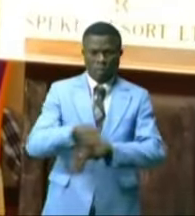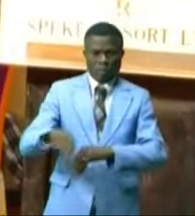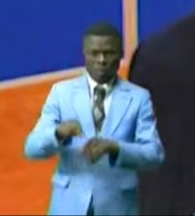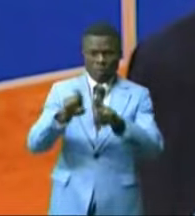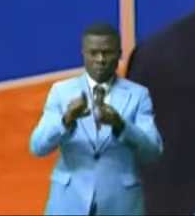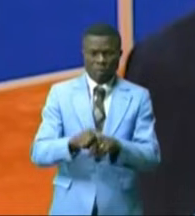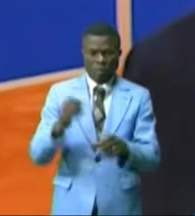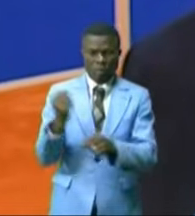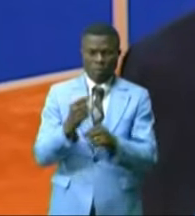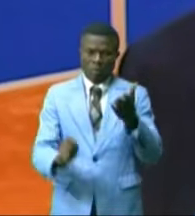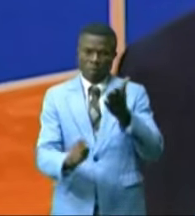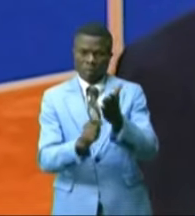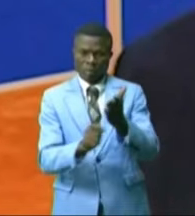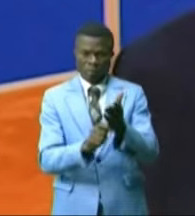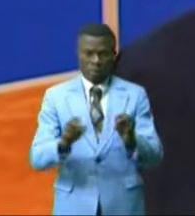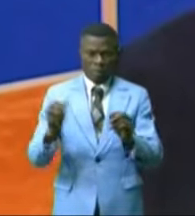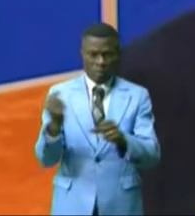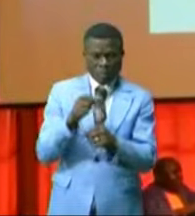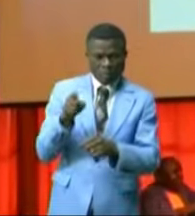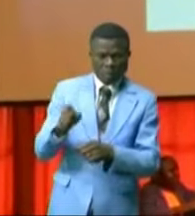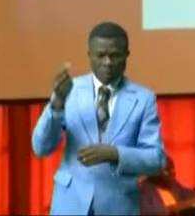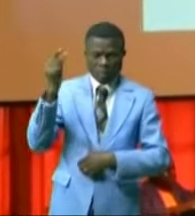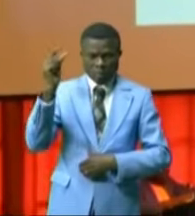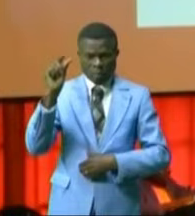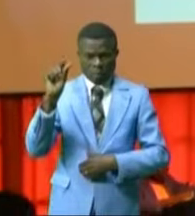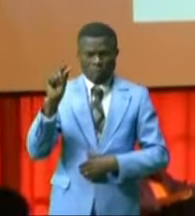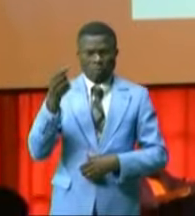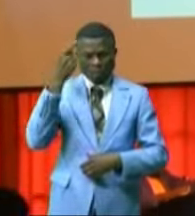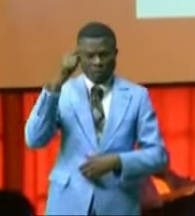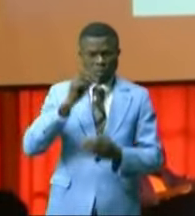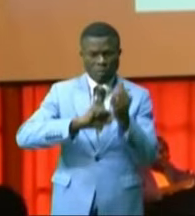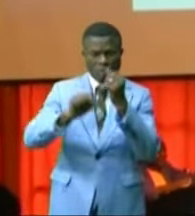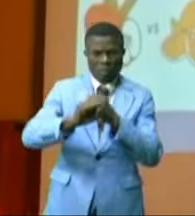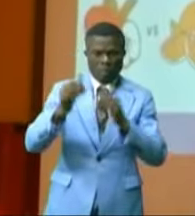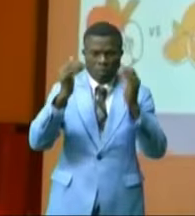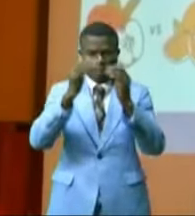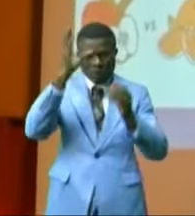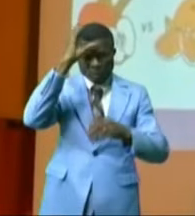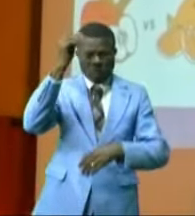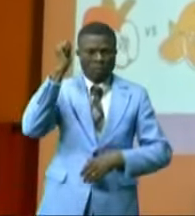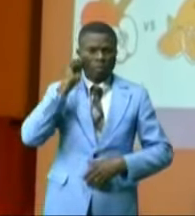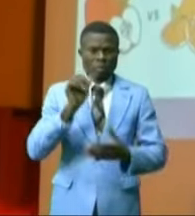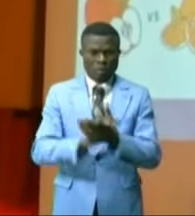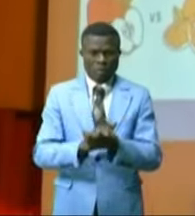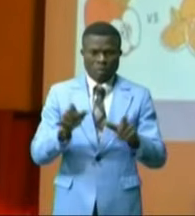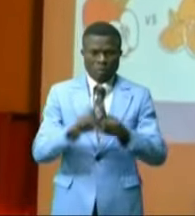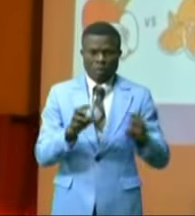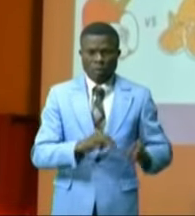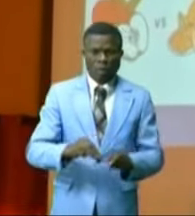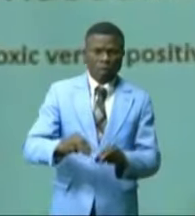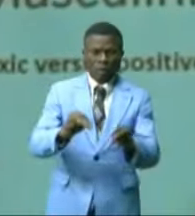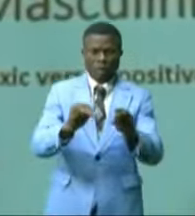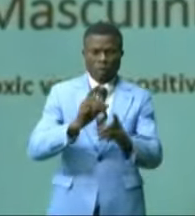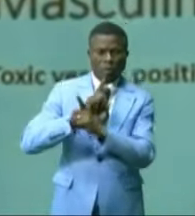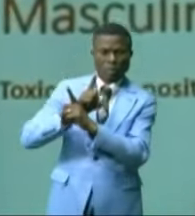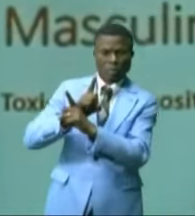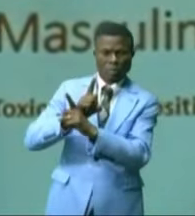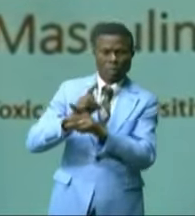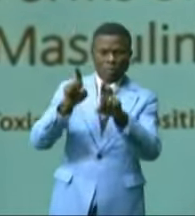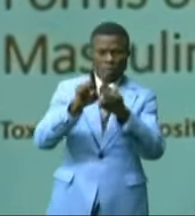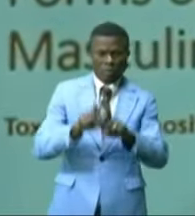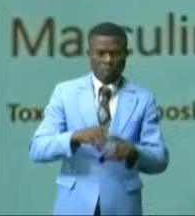et des services techniques de ces secteurs miniers pour la promotion de la masculinité positive comme mécanismes préventifs